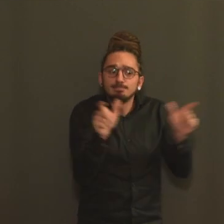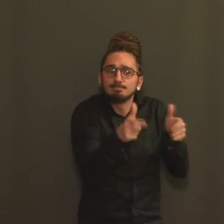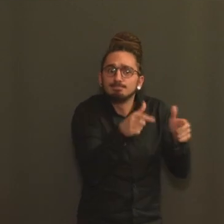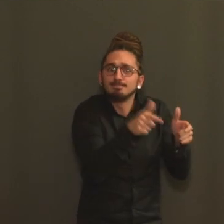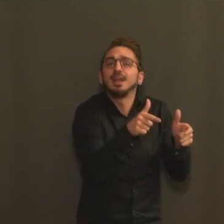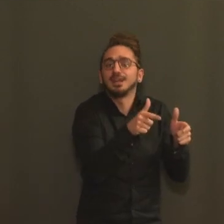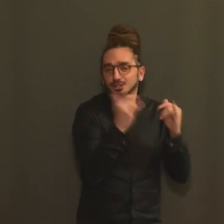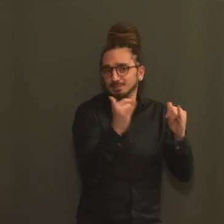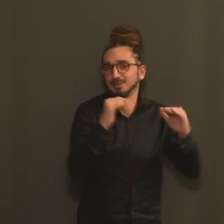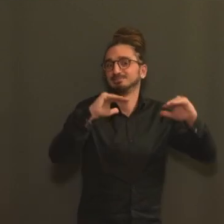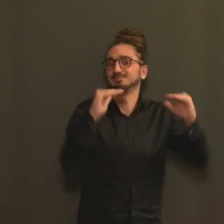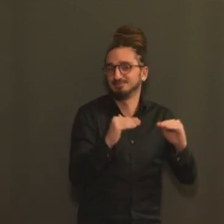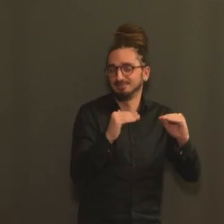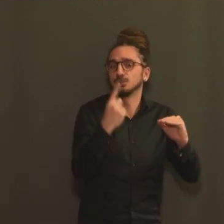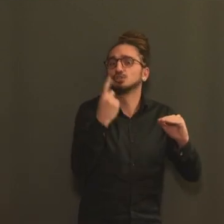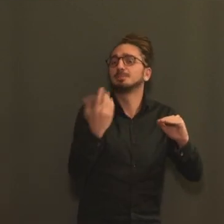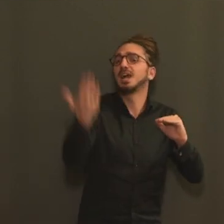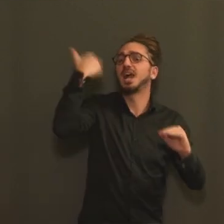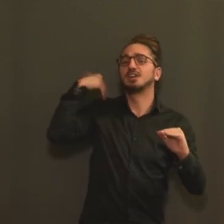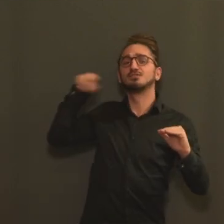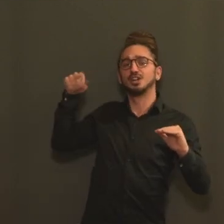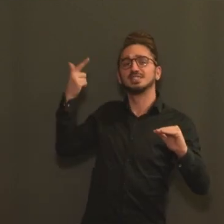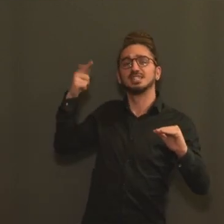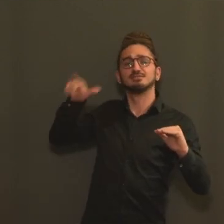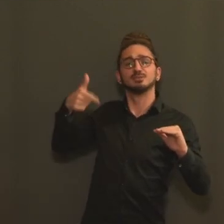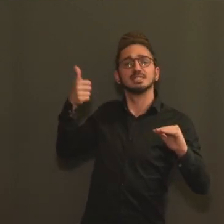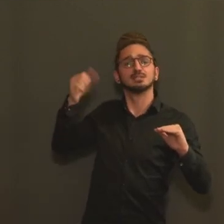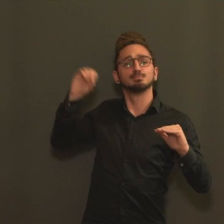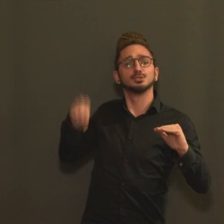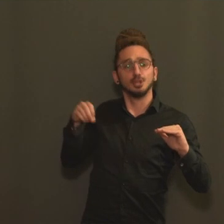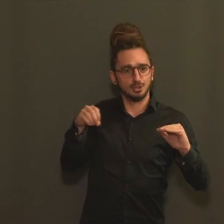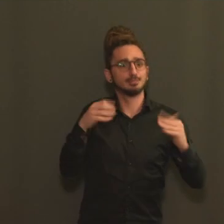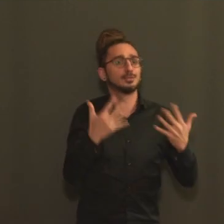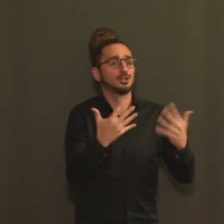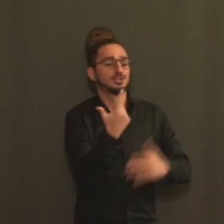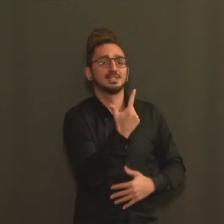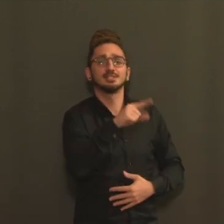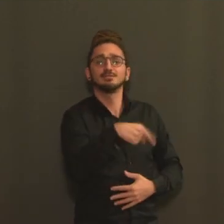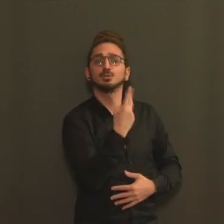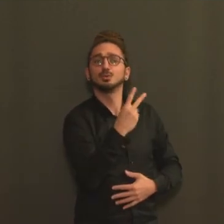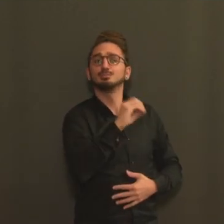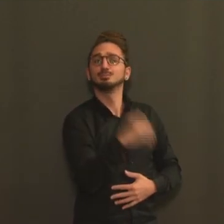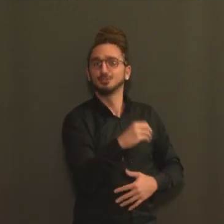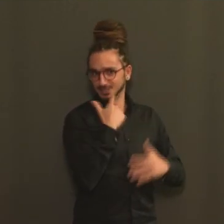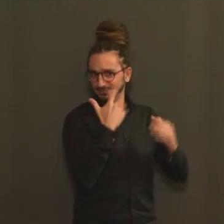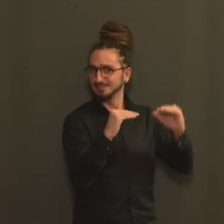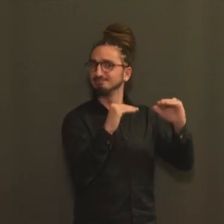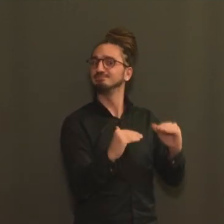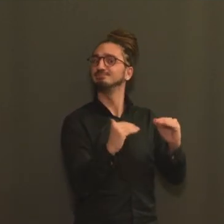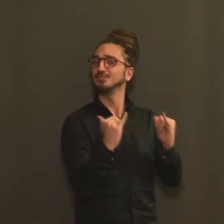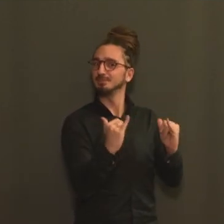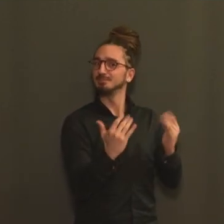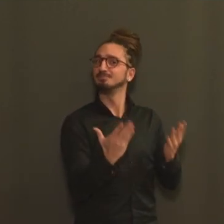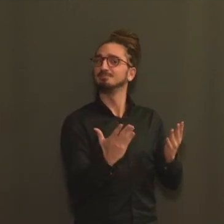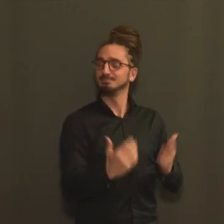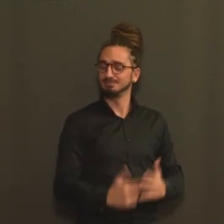semaine pour avoir 7,2% actuellement. Cette diminution de nouveaux